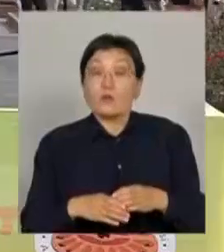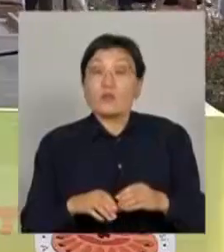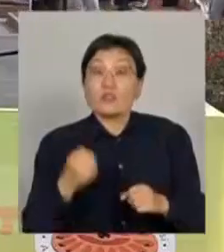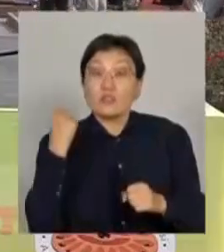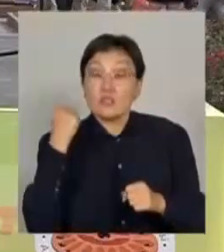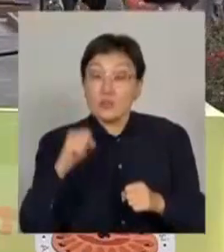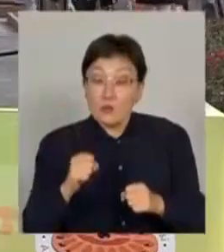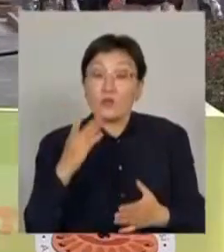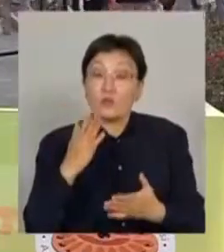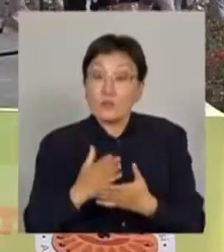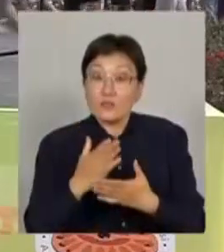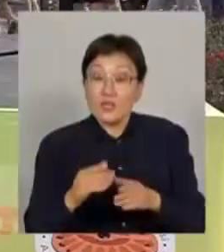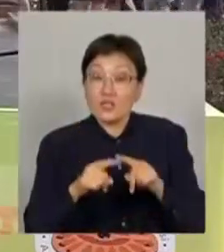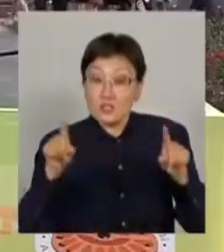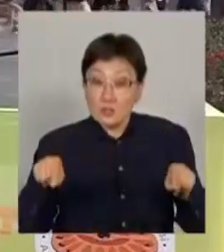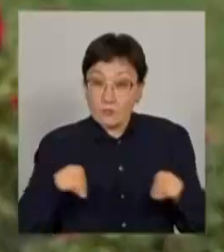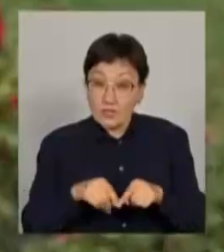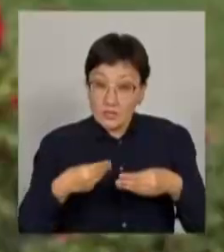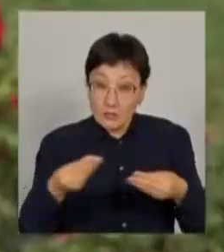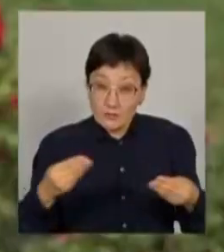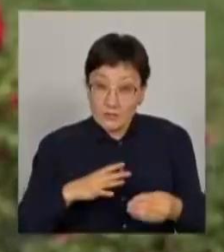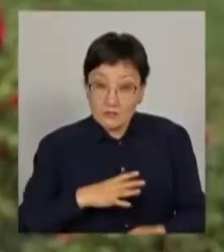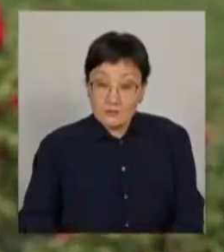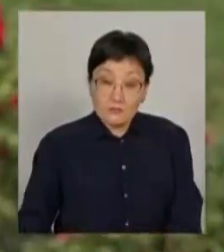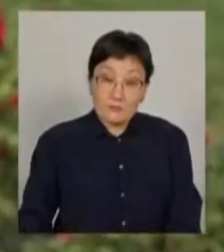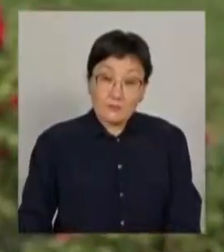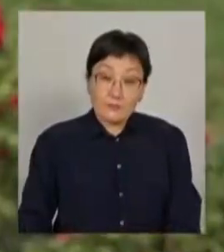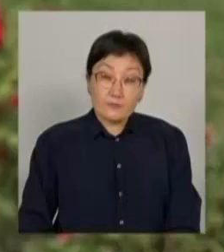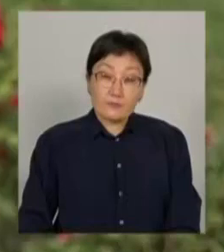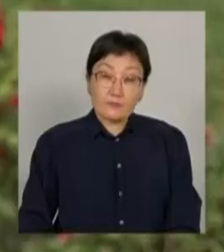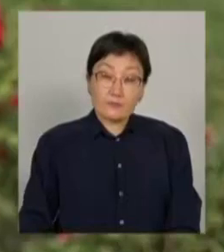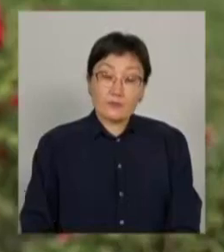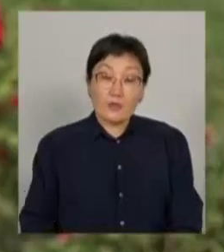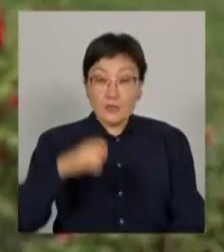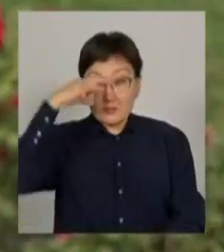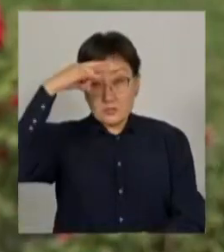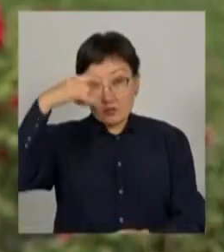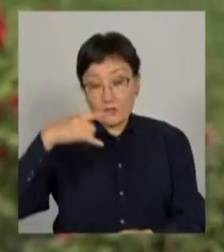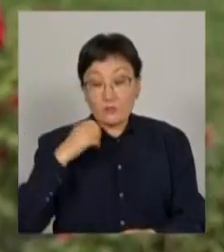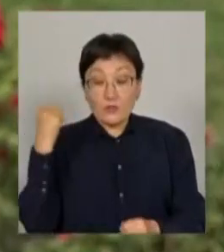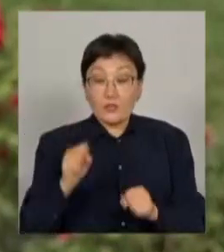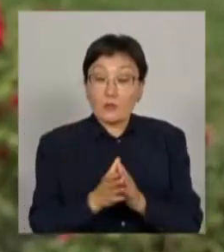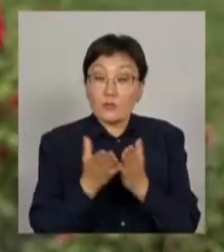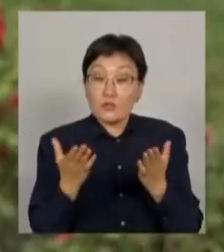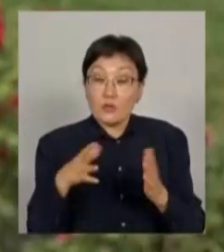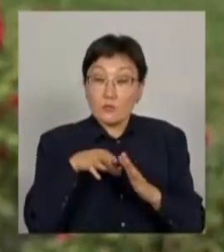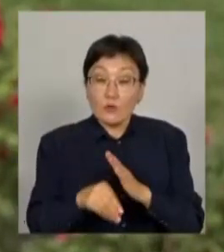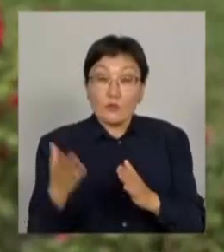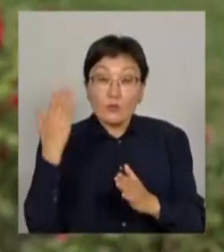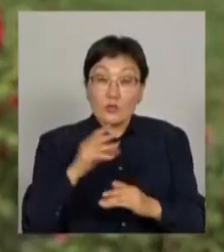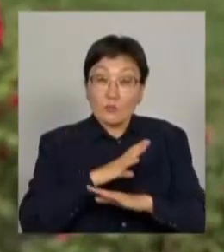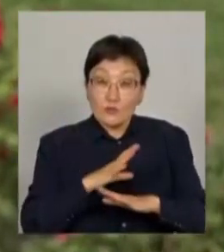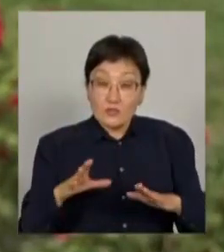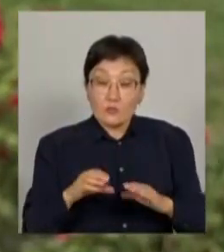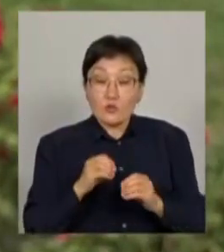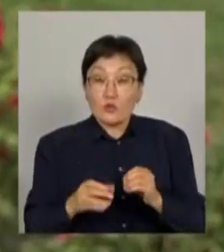рекорд орнағанын айтып, сертификат табыстады. Выпустил больше 10. Қазақстан Гиннес рекордтар кітабында бұрын-соңды